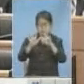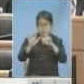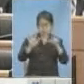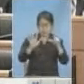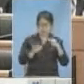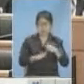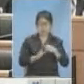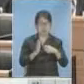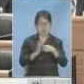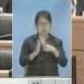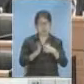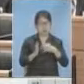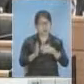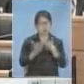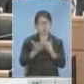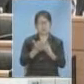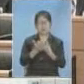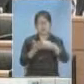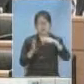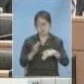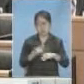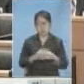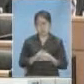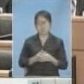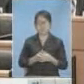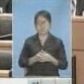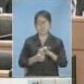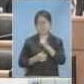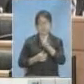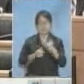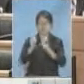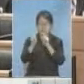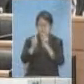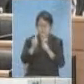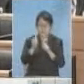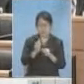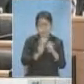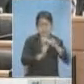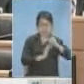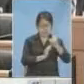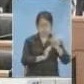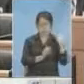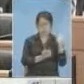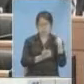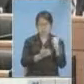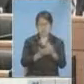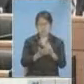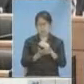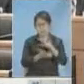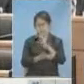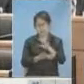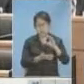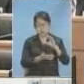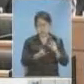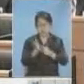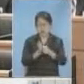งมีเหตุผลที่ผมต้องตัดนะครับว่าบางทีเนี่ยของอำเภอของจังหวัดเนี่ยเขาได้งบฉุกเฉิน